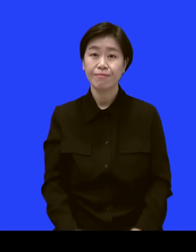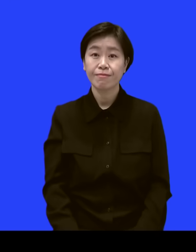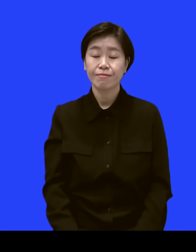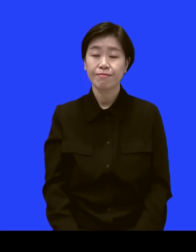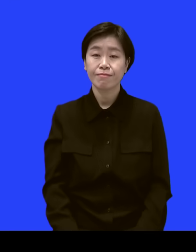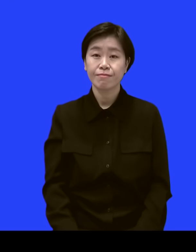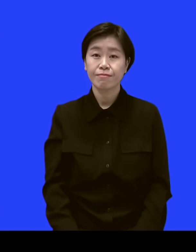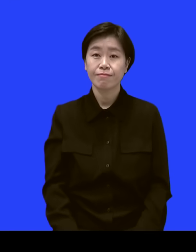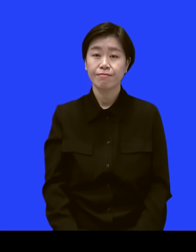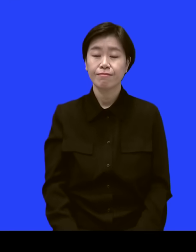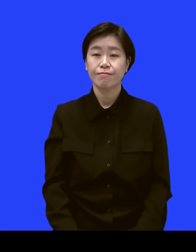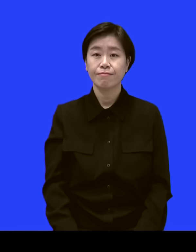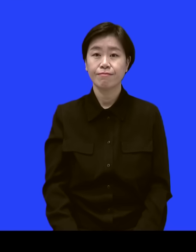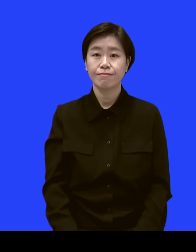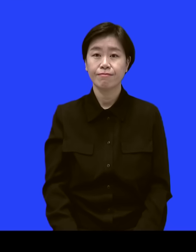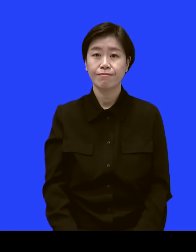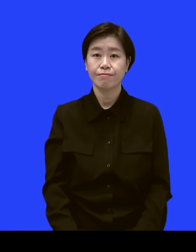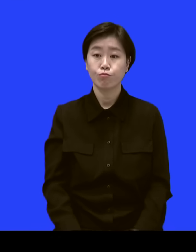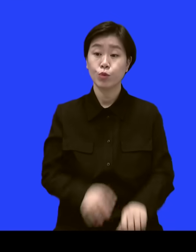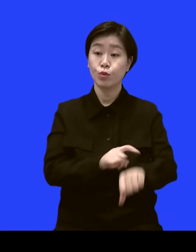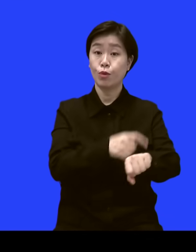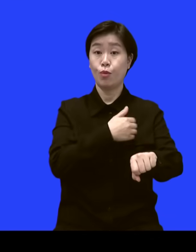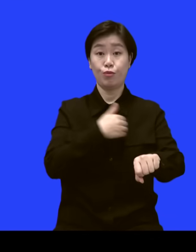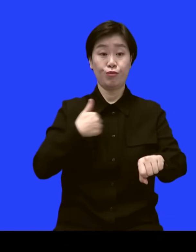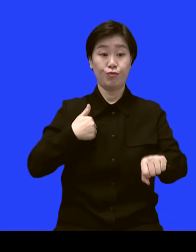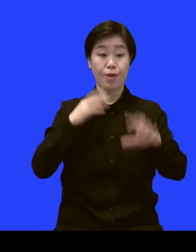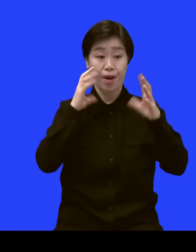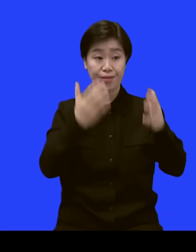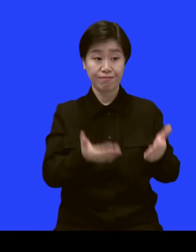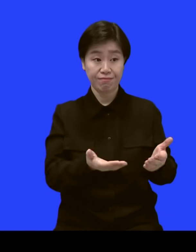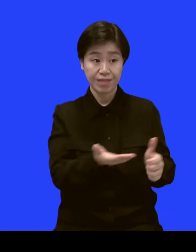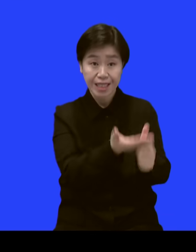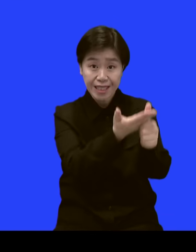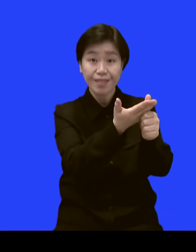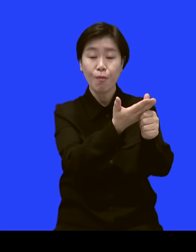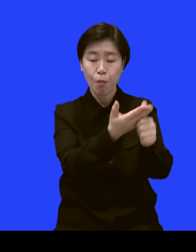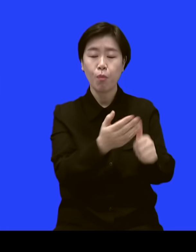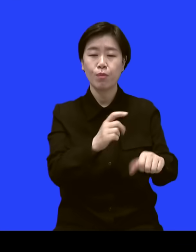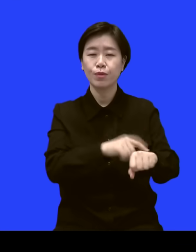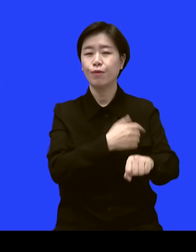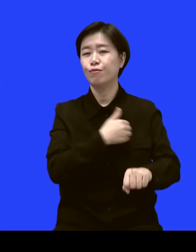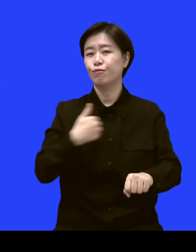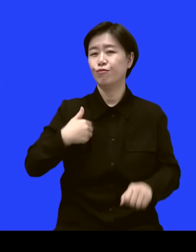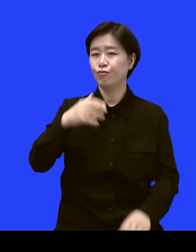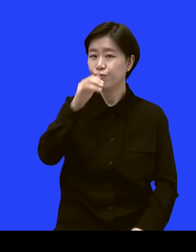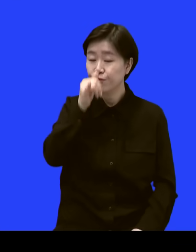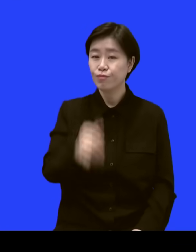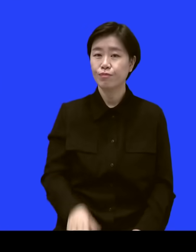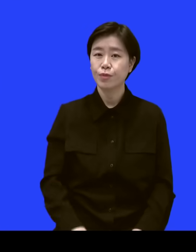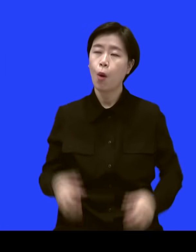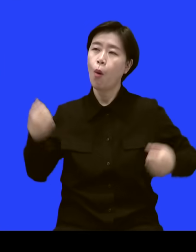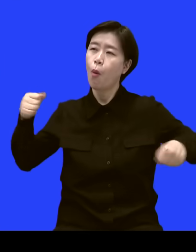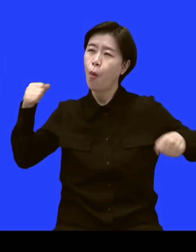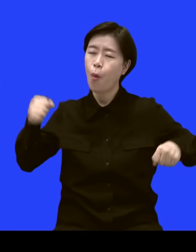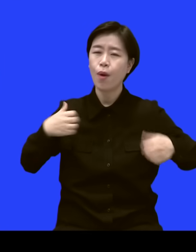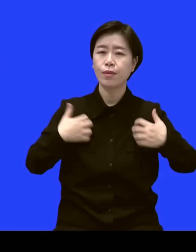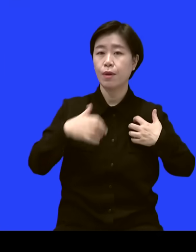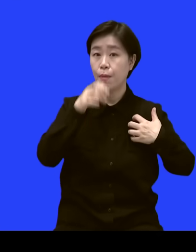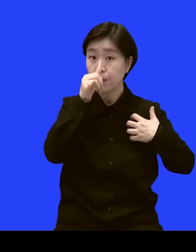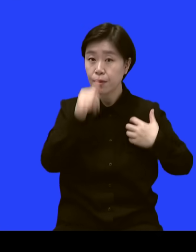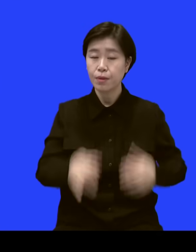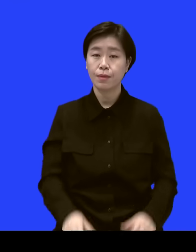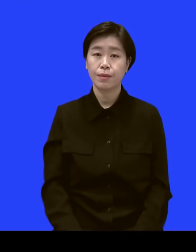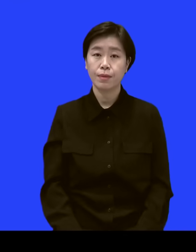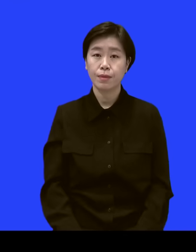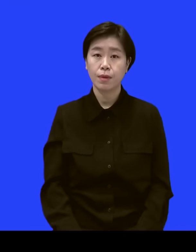경제적인 여유도 되고 그리고 기운이 있잖아요, 일단. 그리고 또 끝나면 엄청 먹어요. 맞아요. 이것도